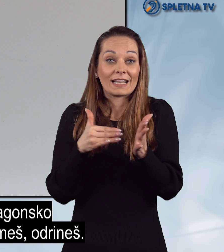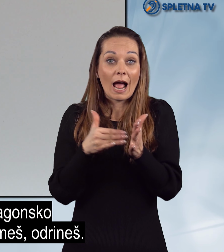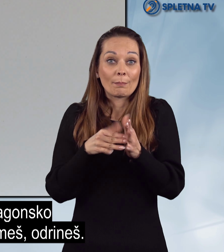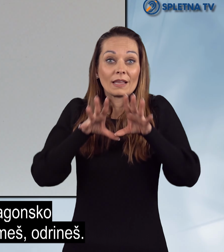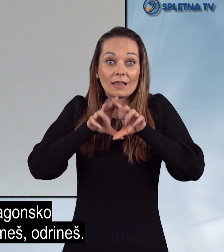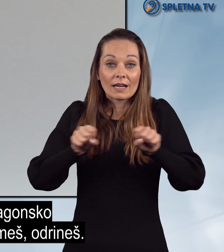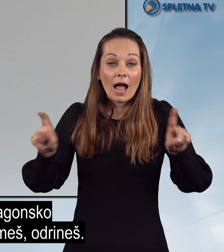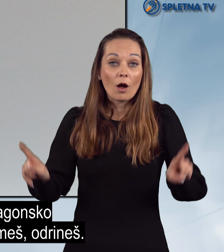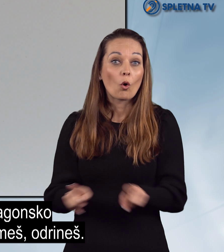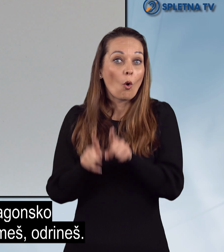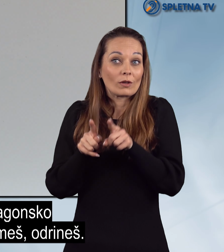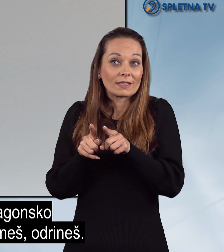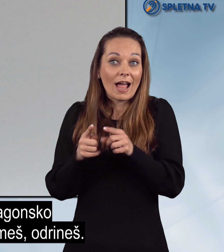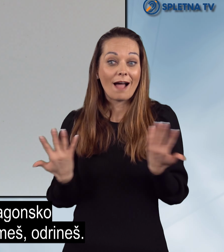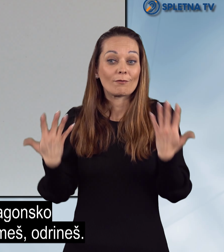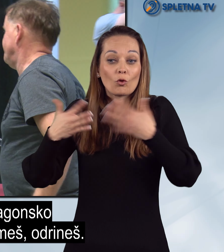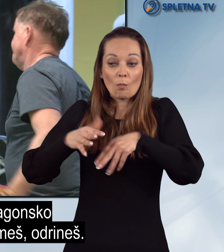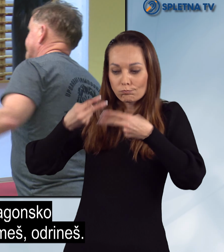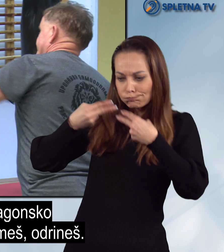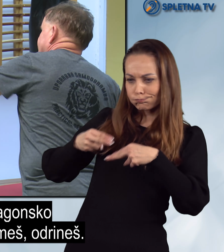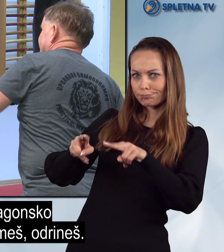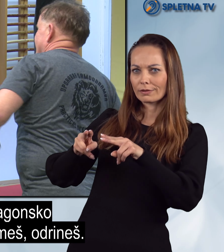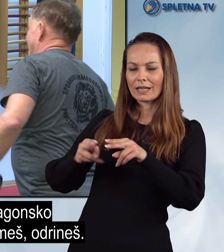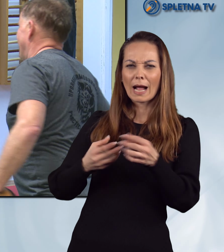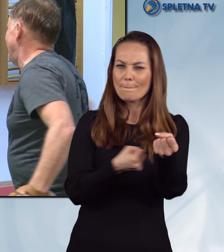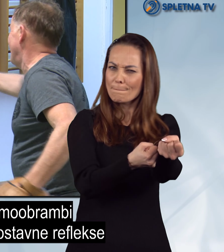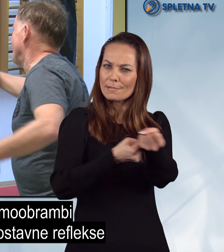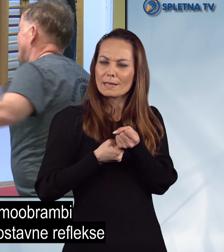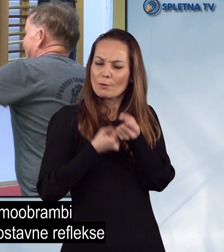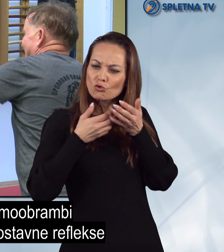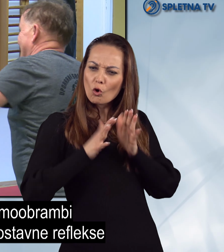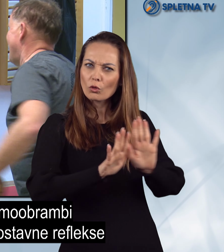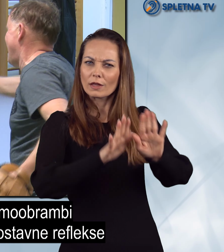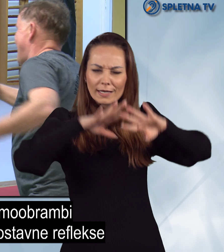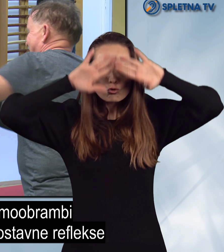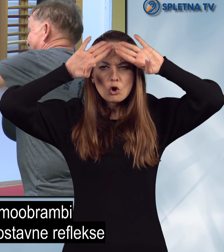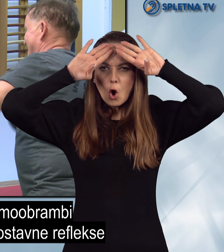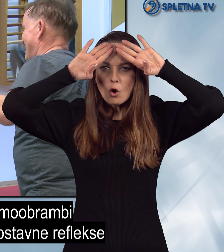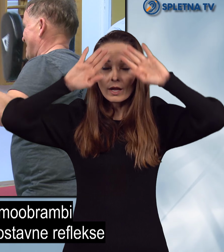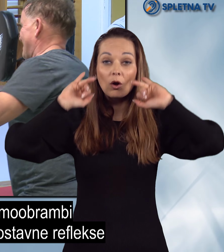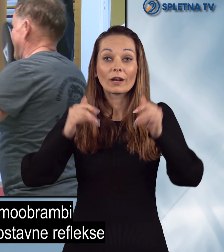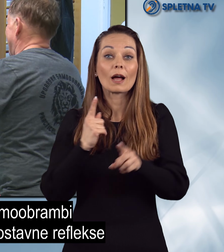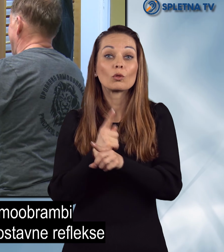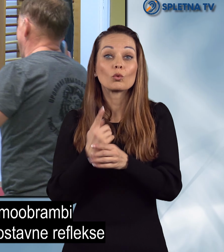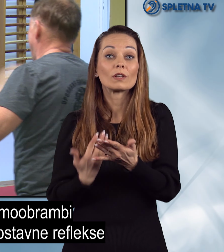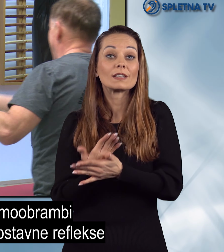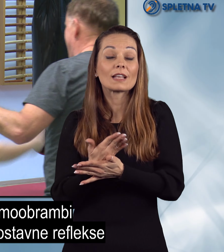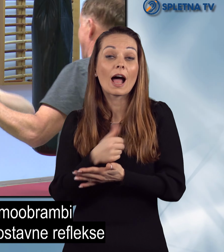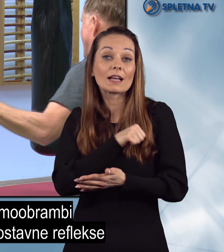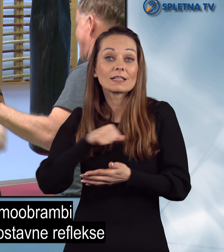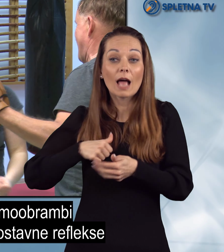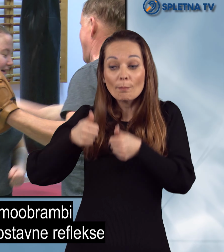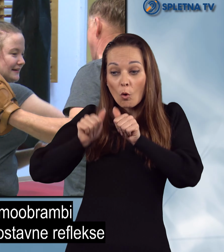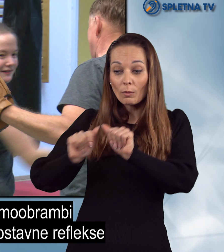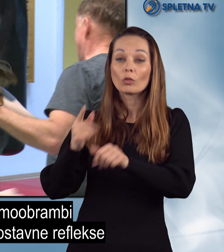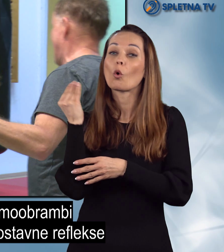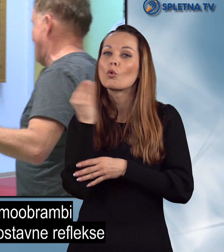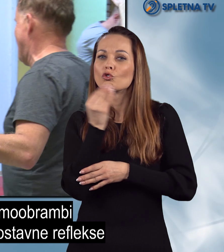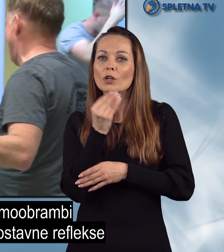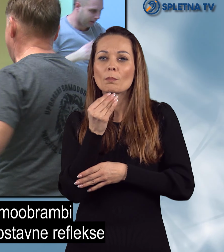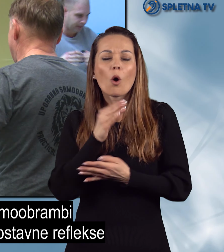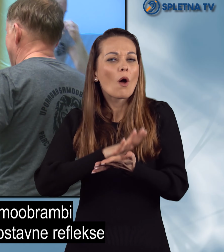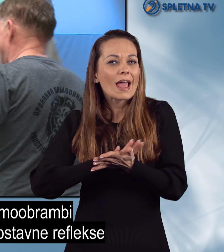ampak ti se instinktivno odzoveš, ga primeš, ga odrineš, daš roke gor. In pri uporabni samoobrambi ravno to učimo,